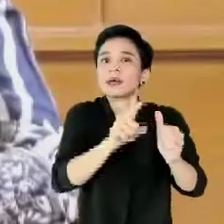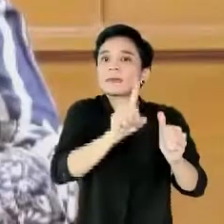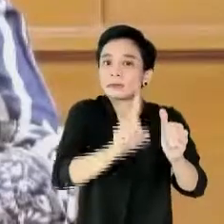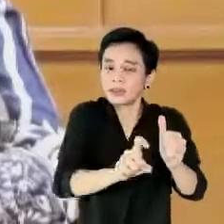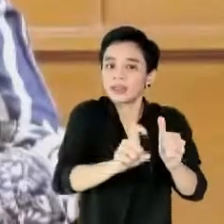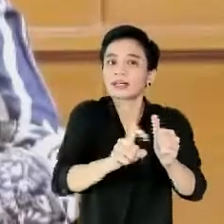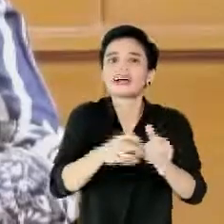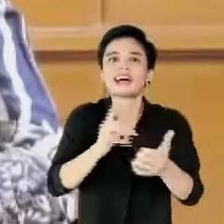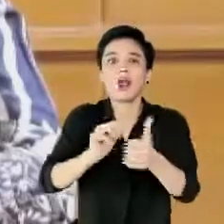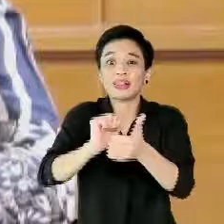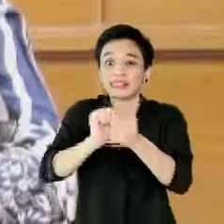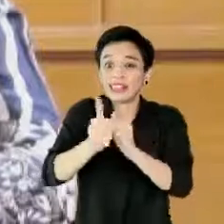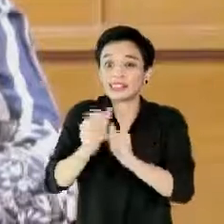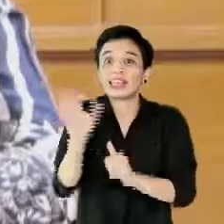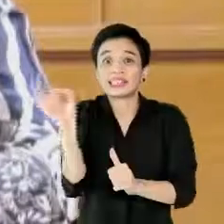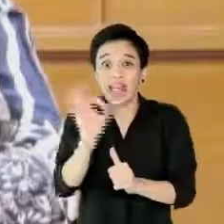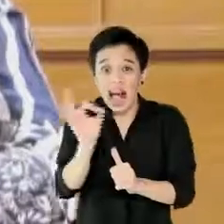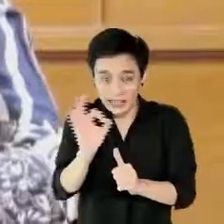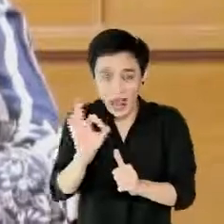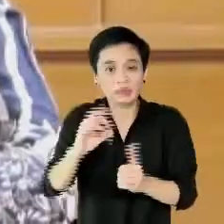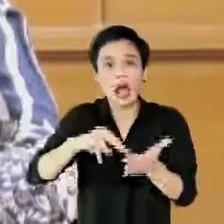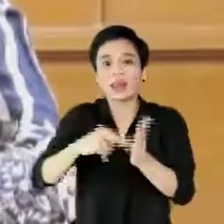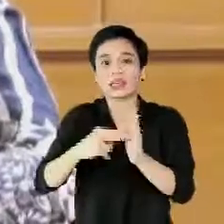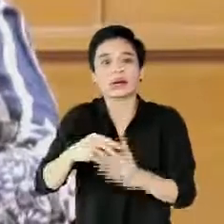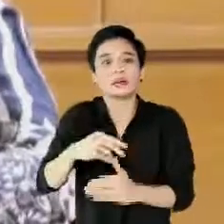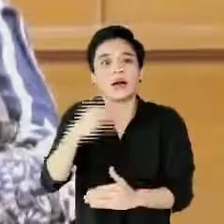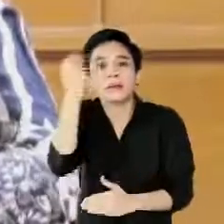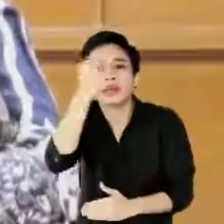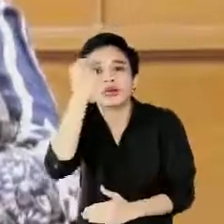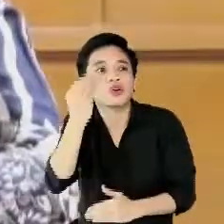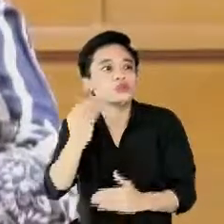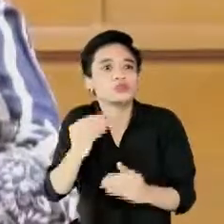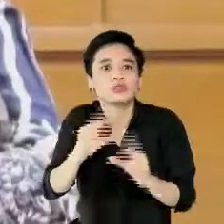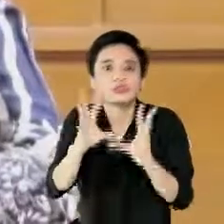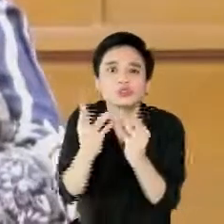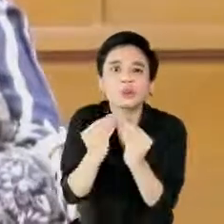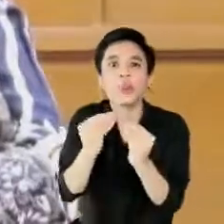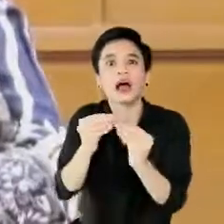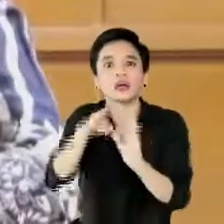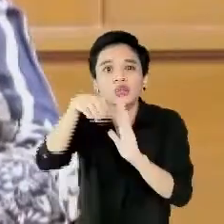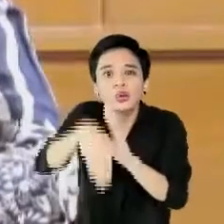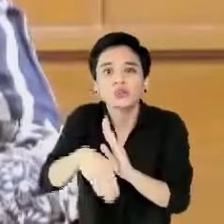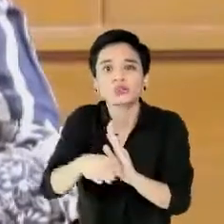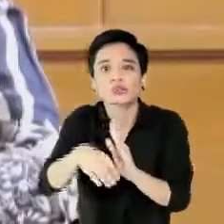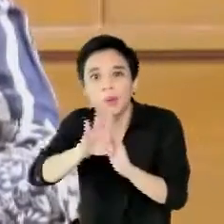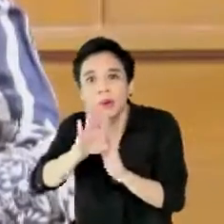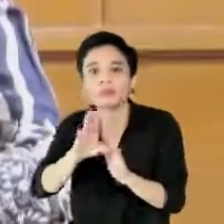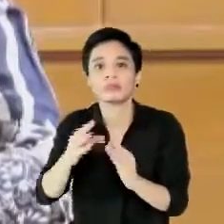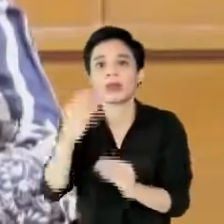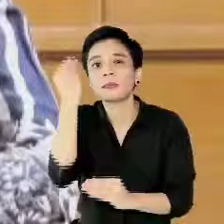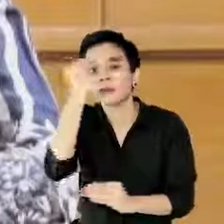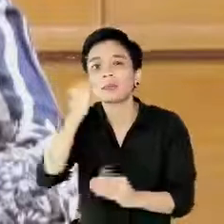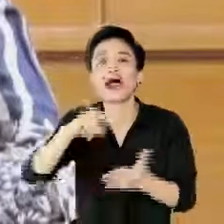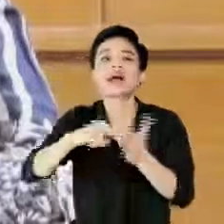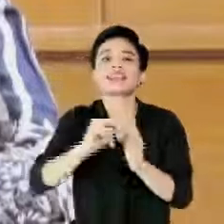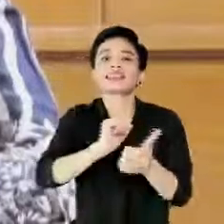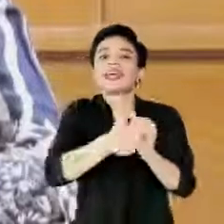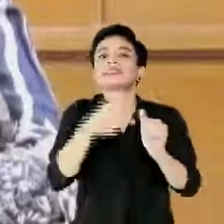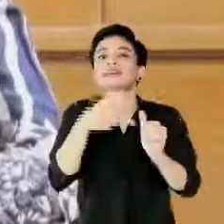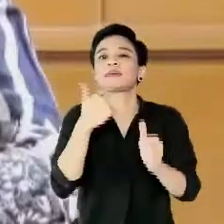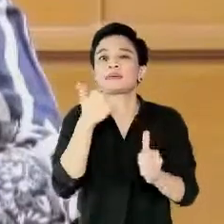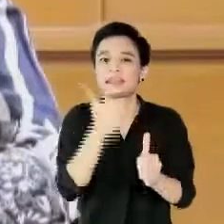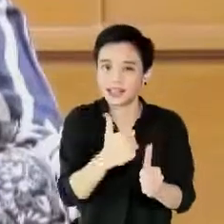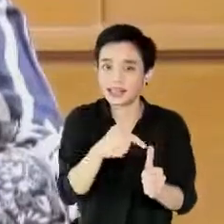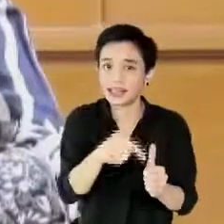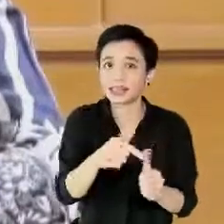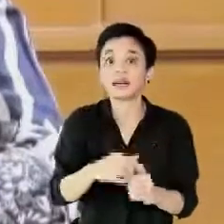ice break tadi ya jadi kita enggak bisa tahu sebenarnya kasusnya sudah turun atau belum memang kalau melihat jumlah kasus yang dirujuk ke